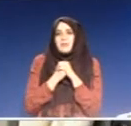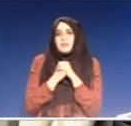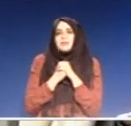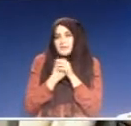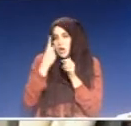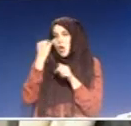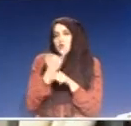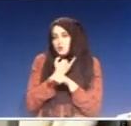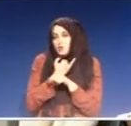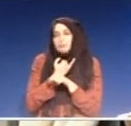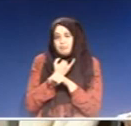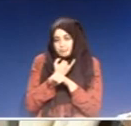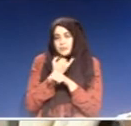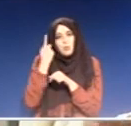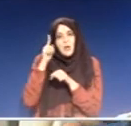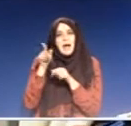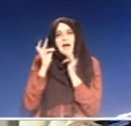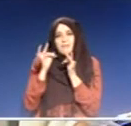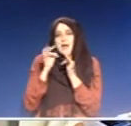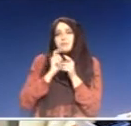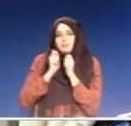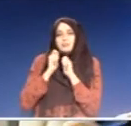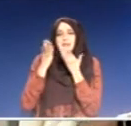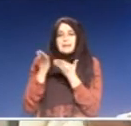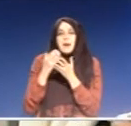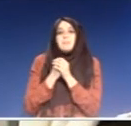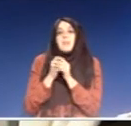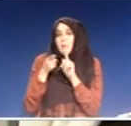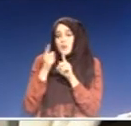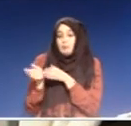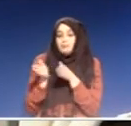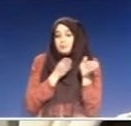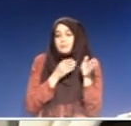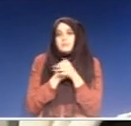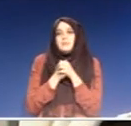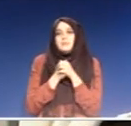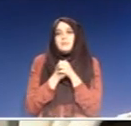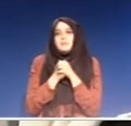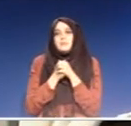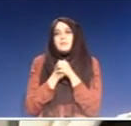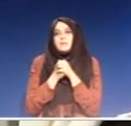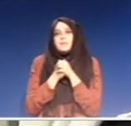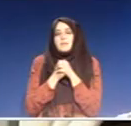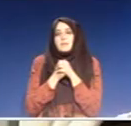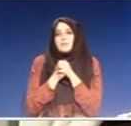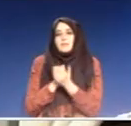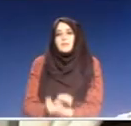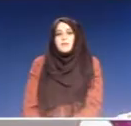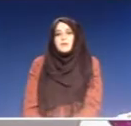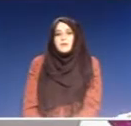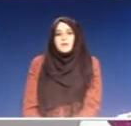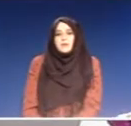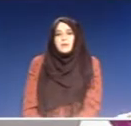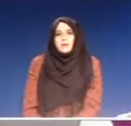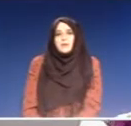شكرا الشيخ رشيد لأنك أثرت هذه المسألة وهي مهمة جدا نعم. الآن متجدرة في المجتمع سعاد. الجزائري